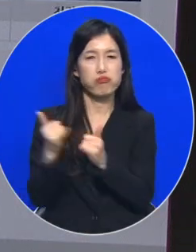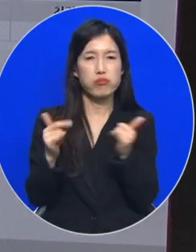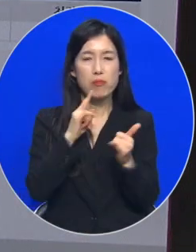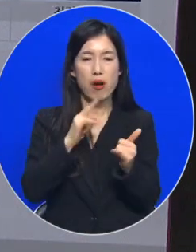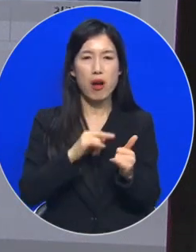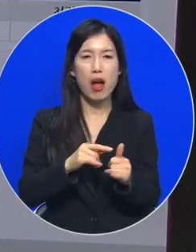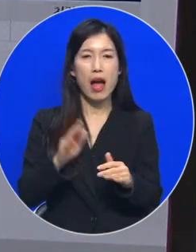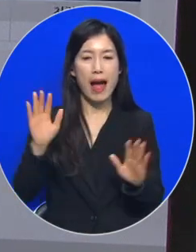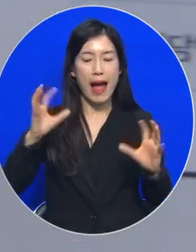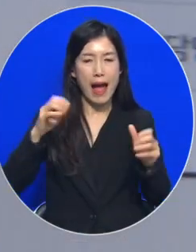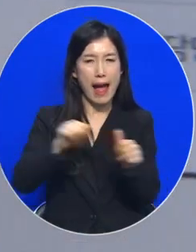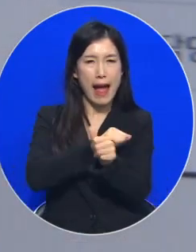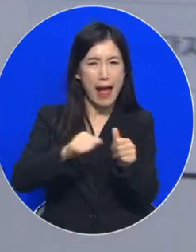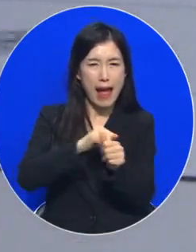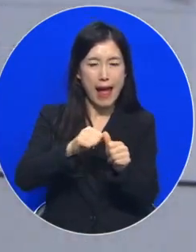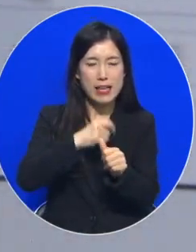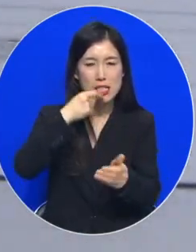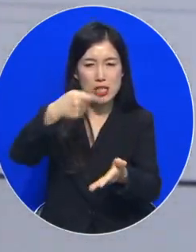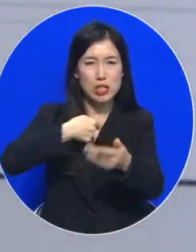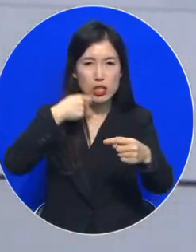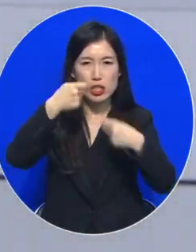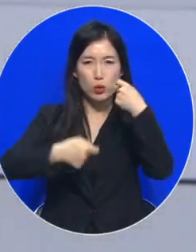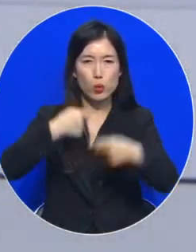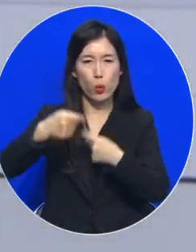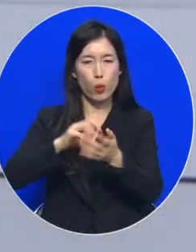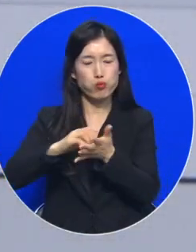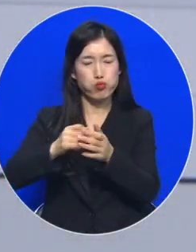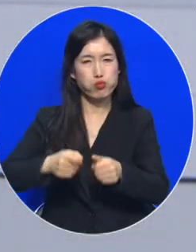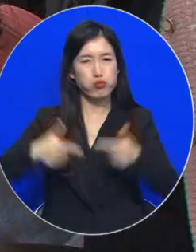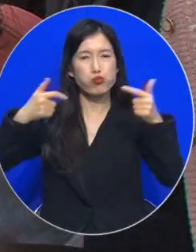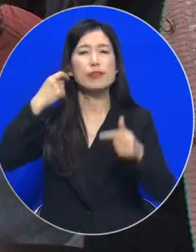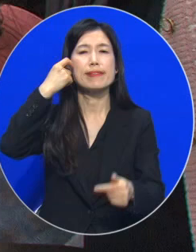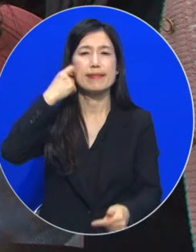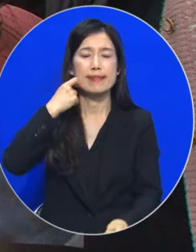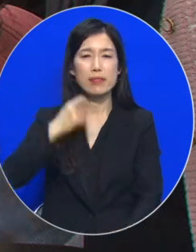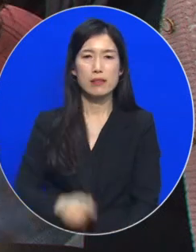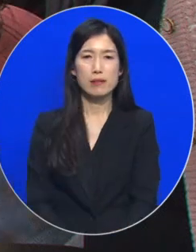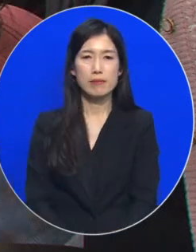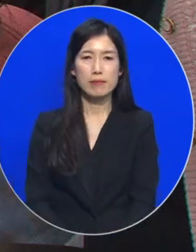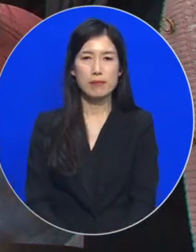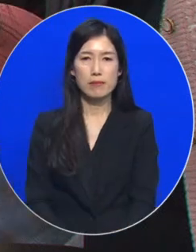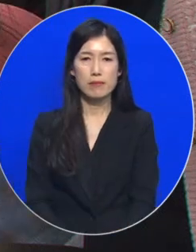센터로 들어오는 아동학대 신고 건수가 늘었다고 체감하기도 했습니다 아동학대가